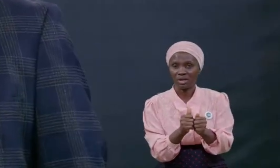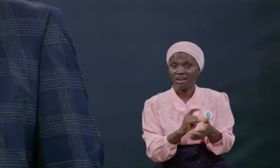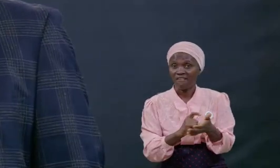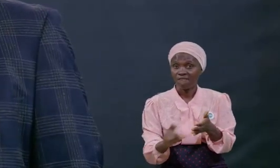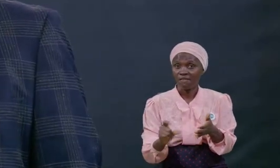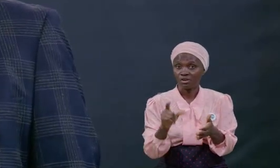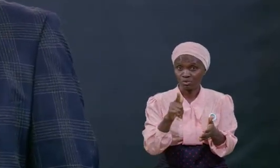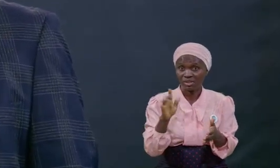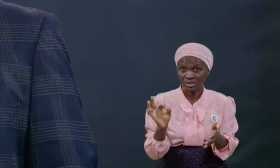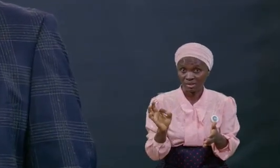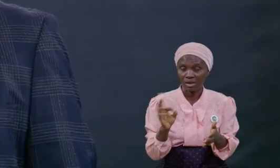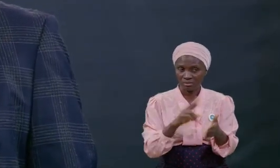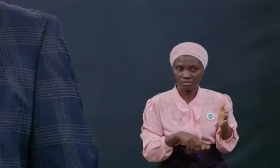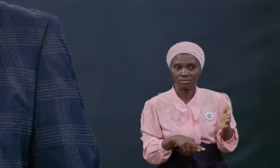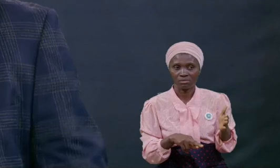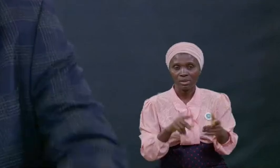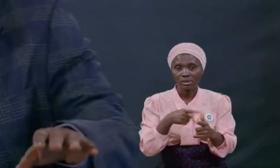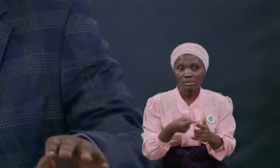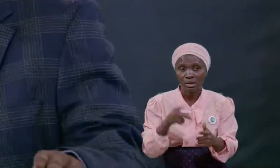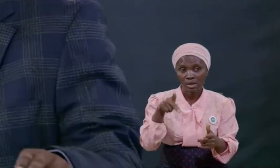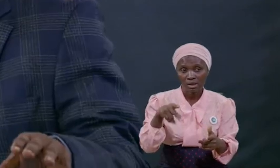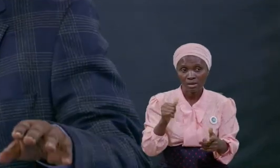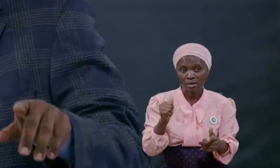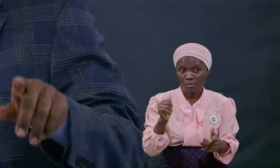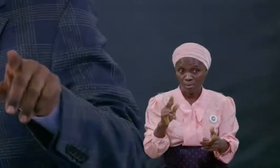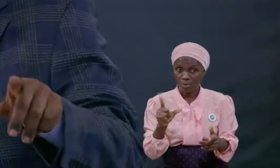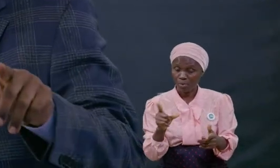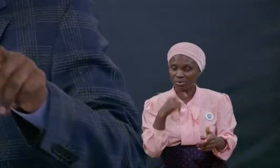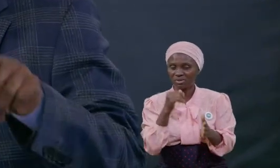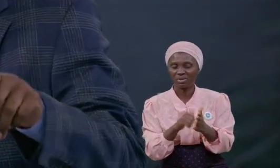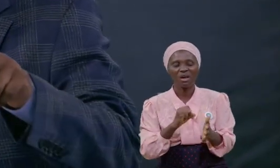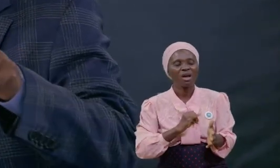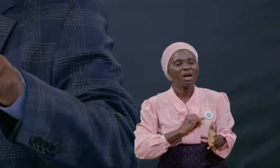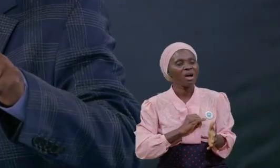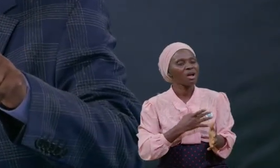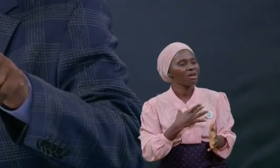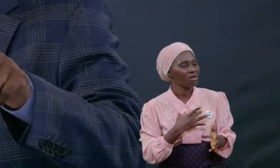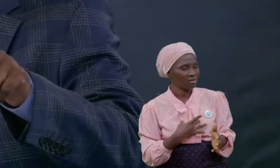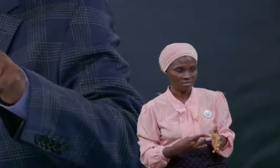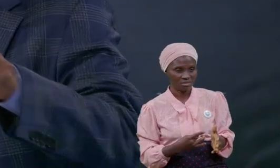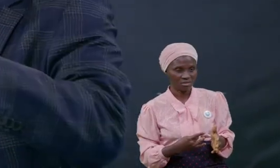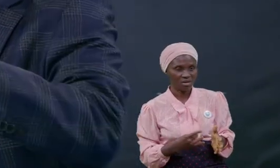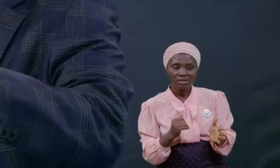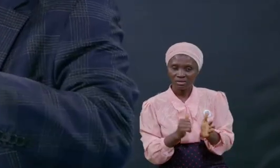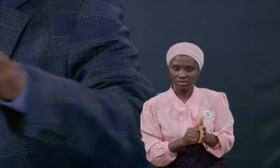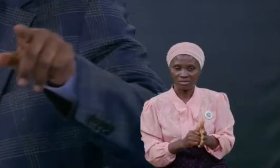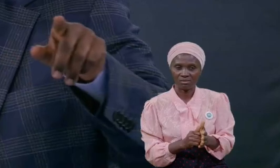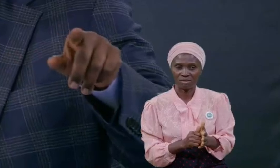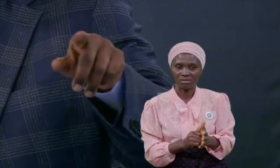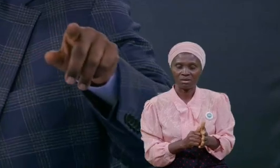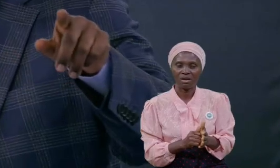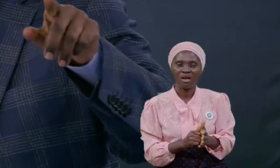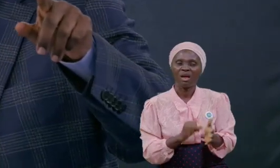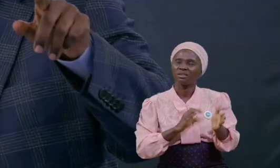Paul répondit, que ce soit plaise à Dieu, que non seulement toi, mais